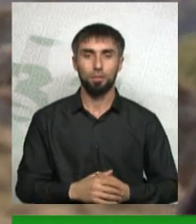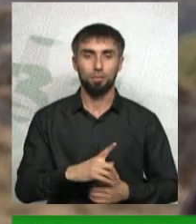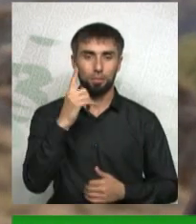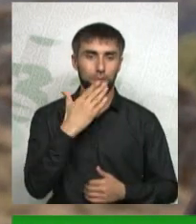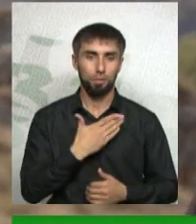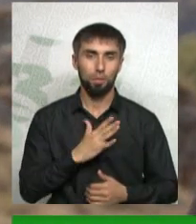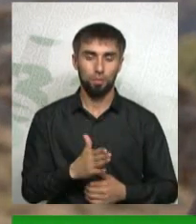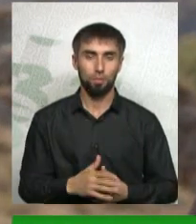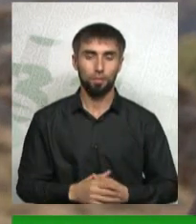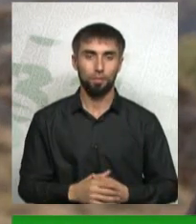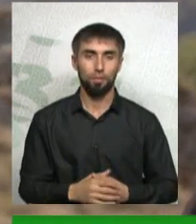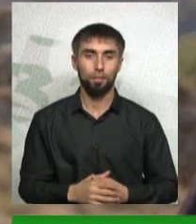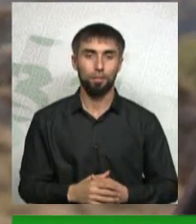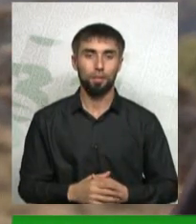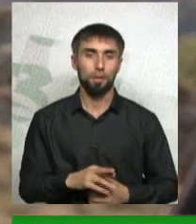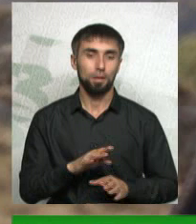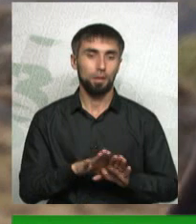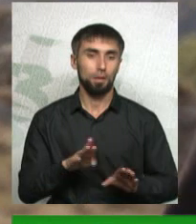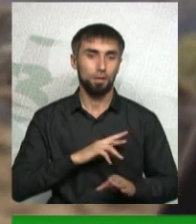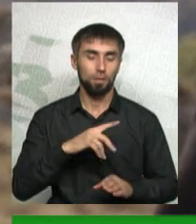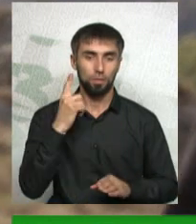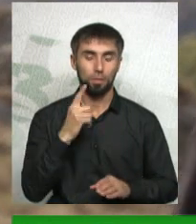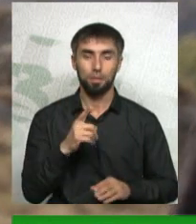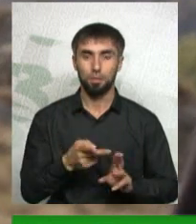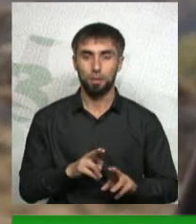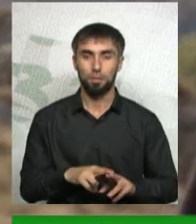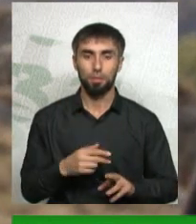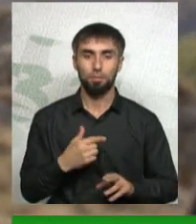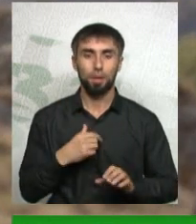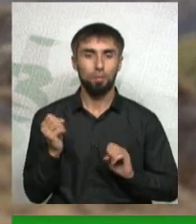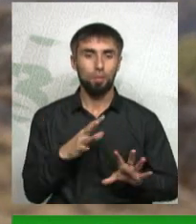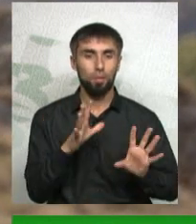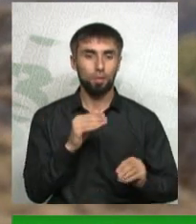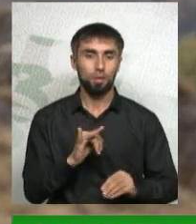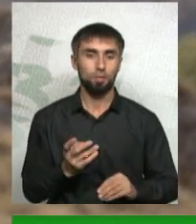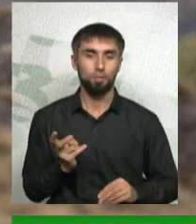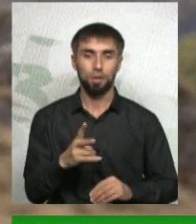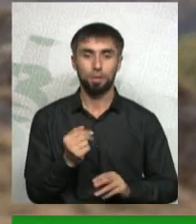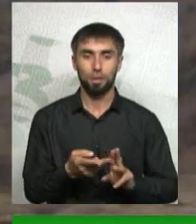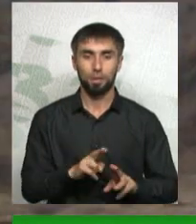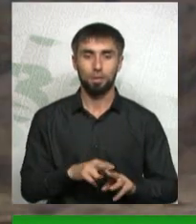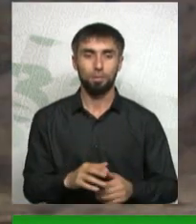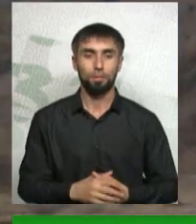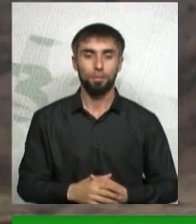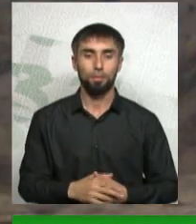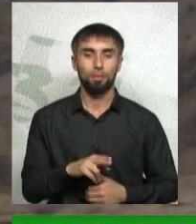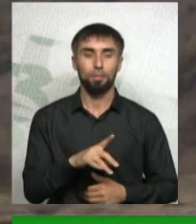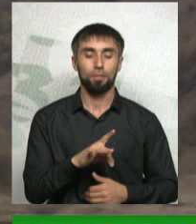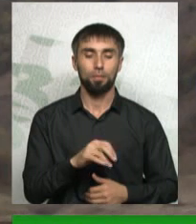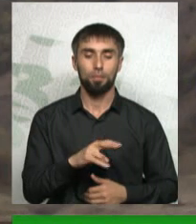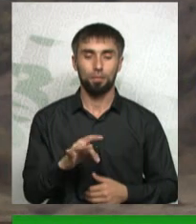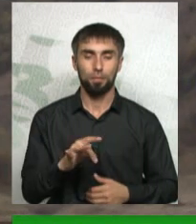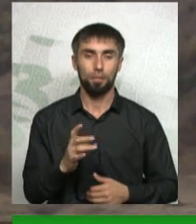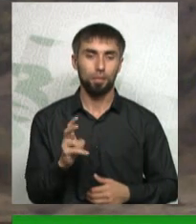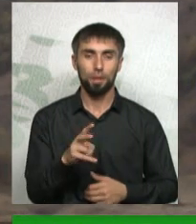благородное и благодарное, я так думаю. Поэтому я бросил все и приехал на этот пленэр. Пленэр живописцев